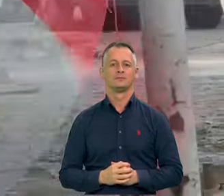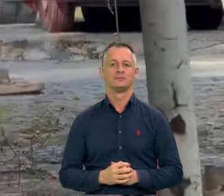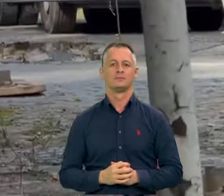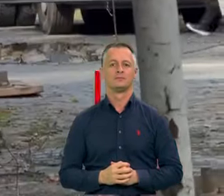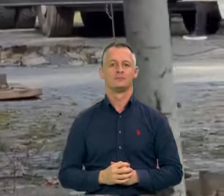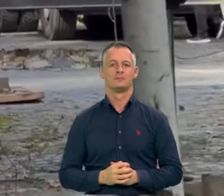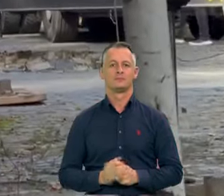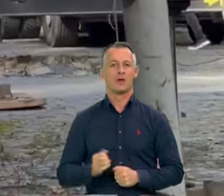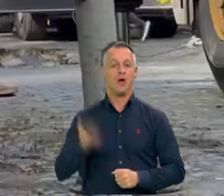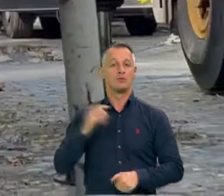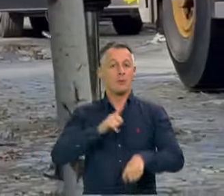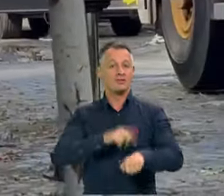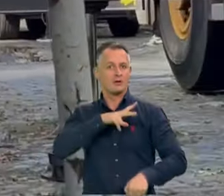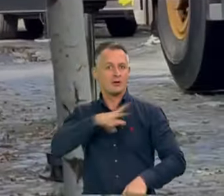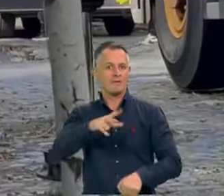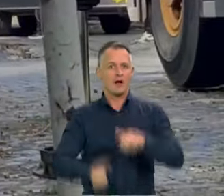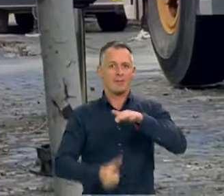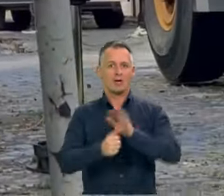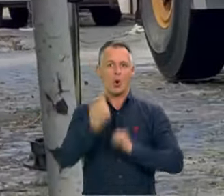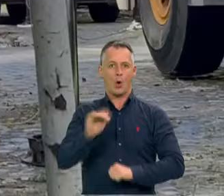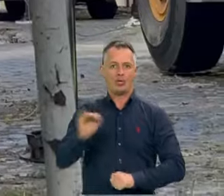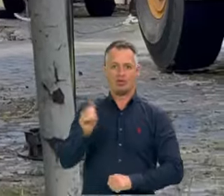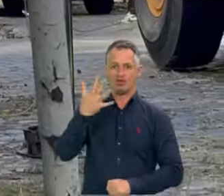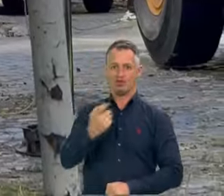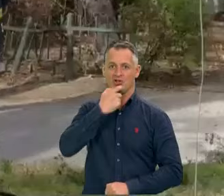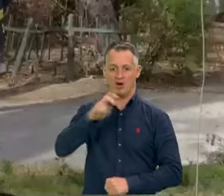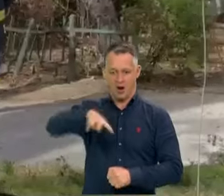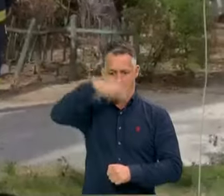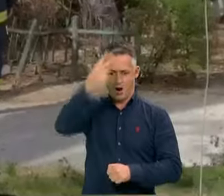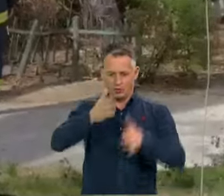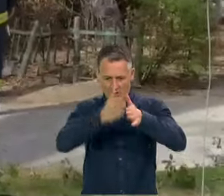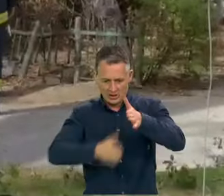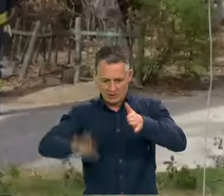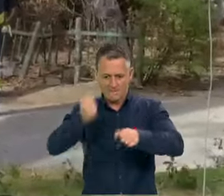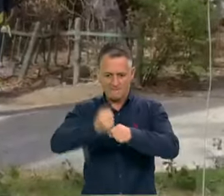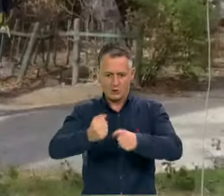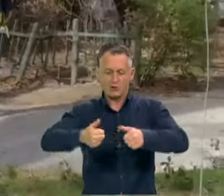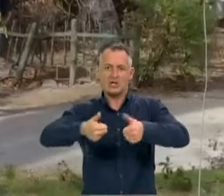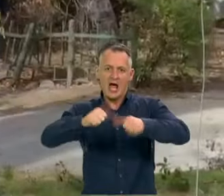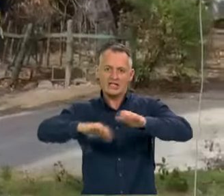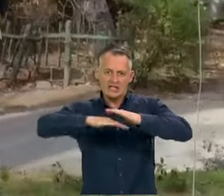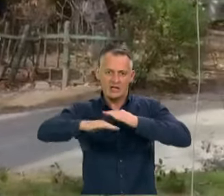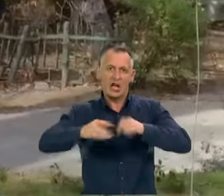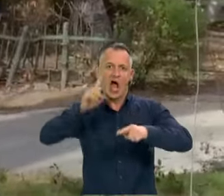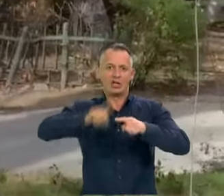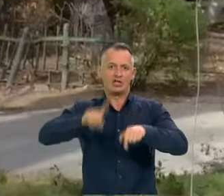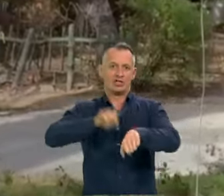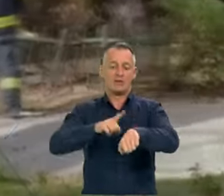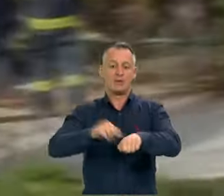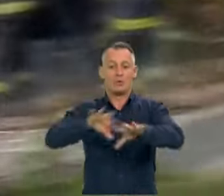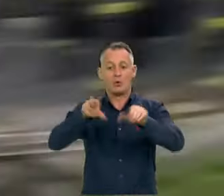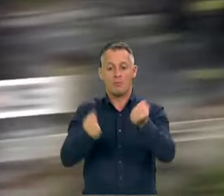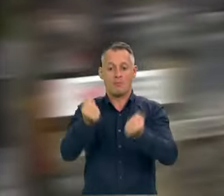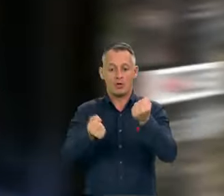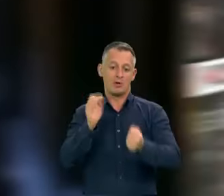zilei Au fost momente dramatice în capitală un copil de cinci ani a căzut într un crater format în asfalt în același timp cu mașina mamei